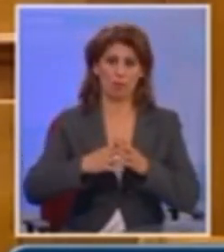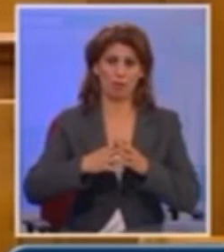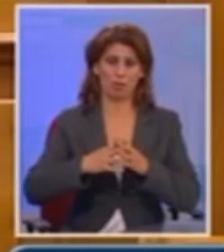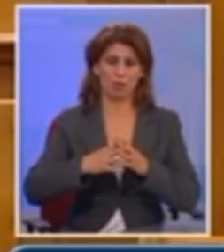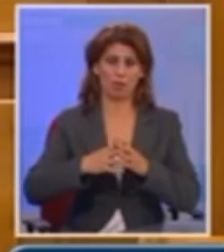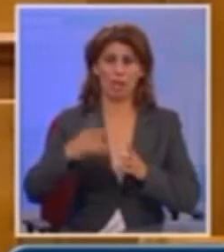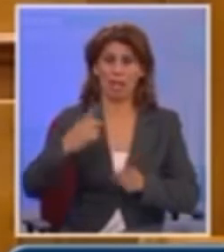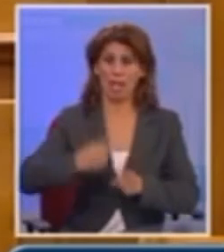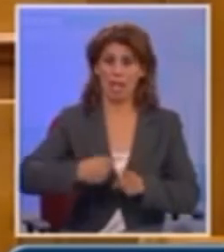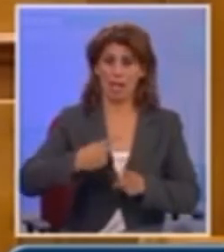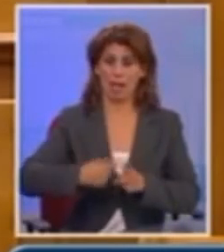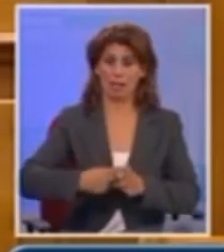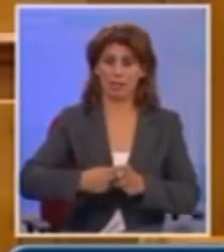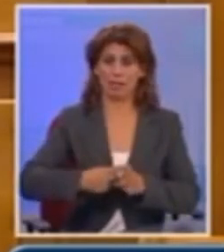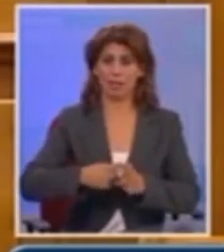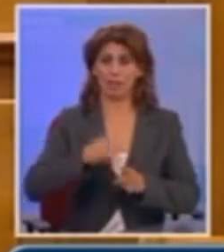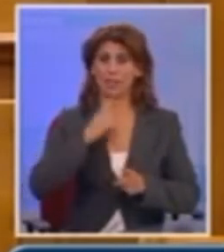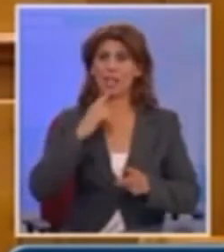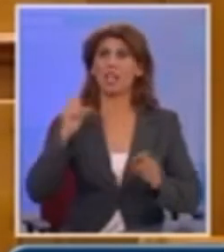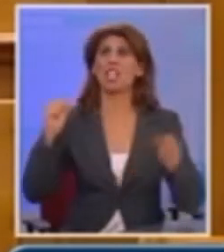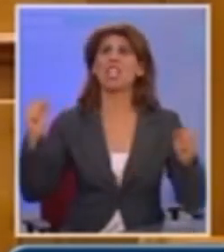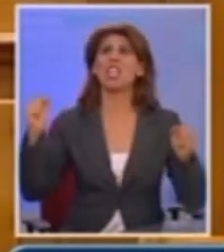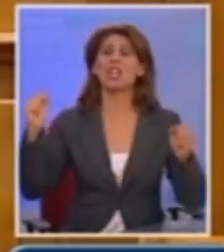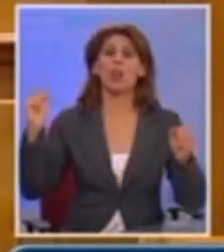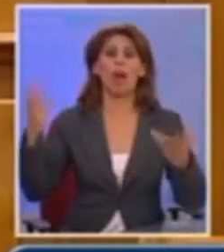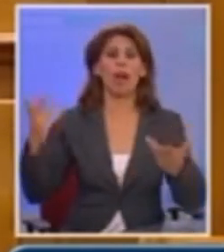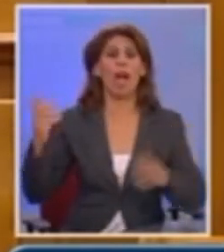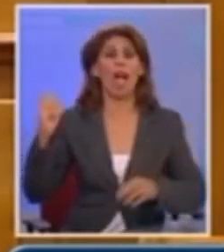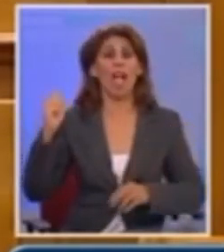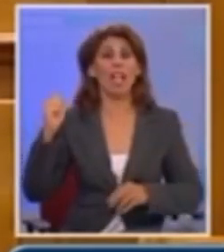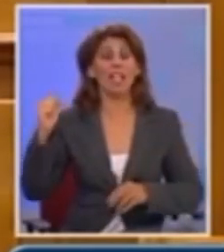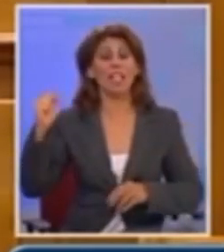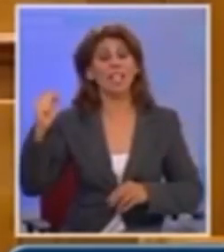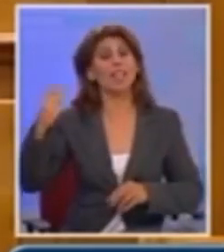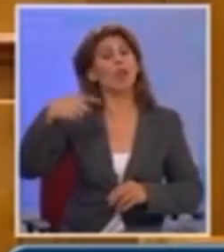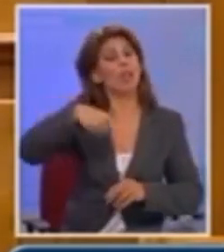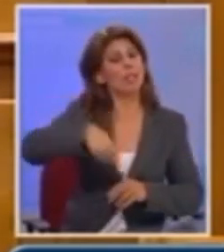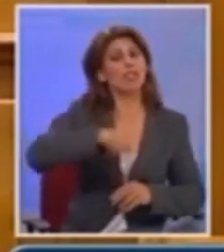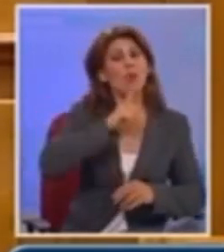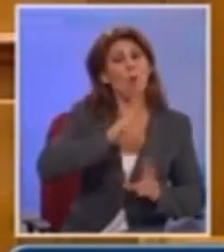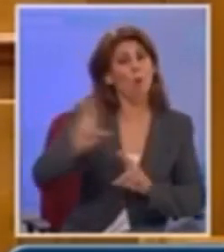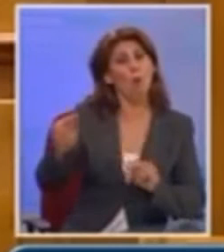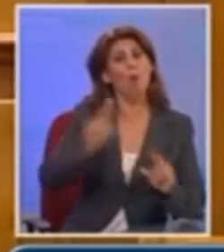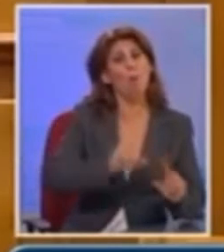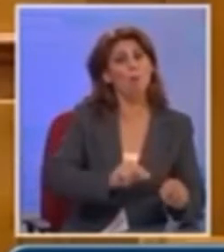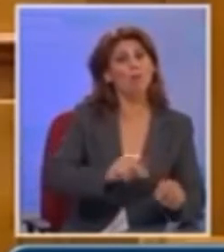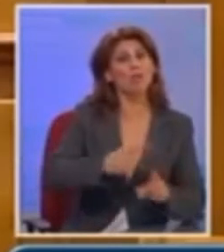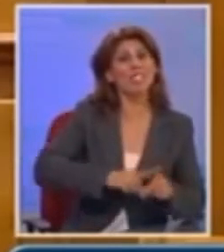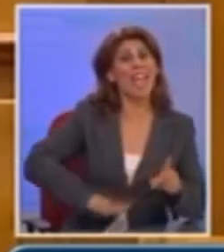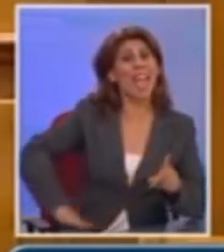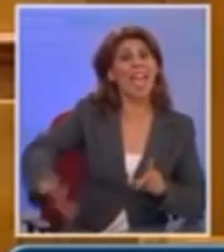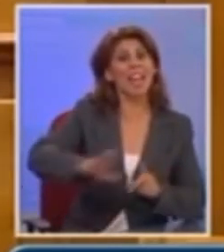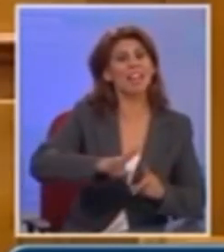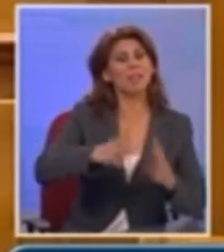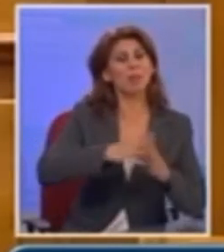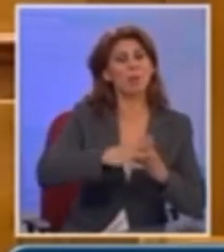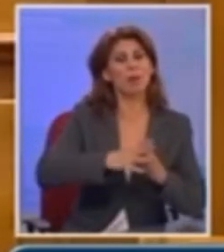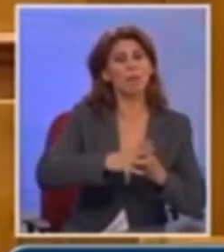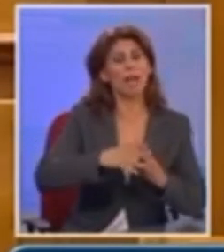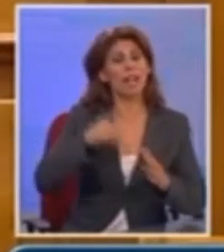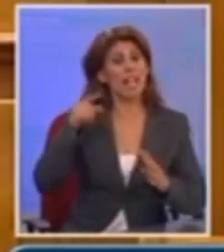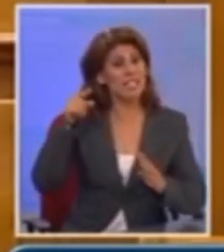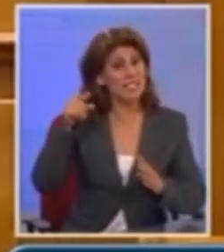οι Έλληνες σαν ήρωες, αλλά οι ήρωες σαν Έλληνες. Όμως σε